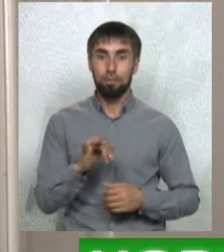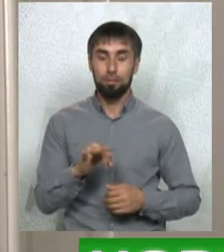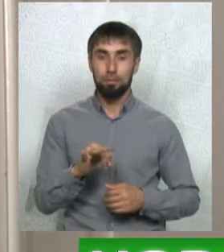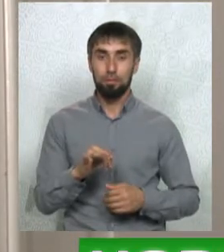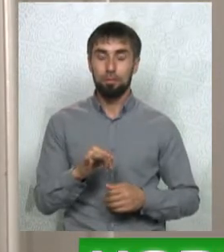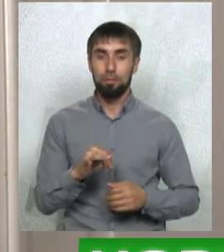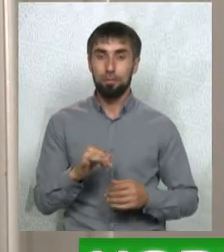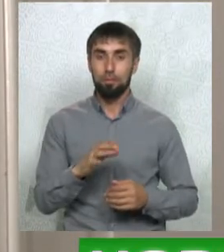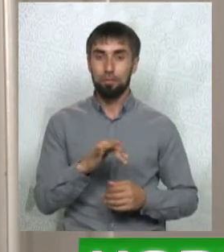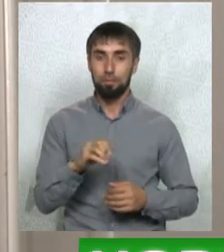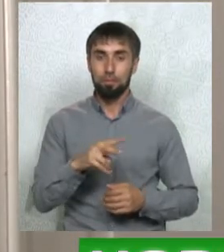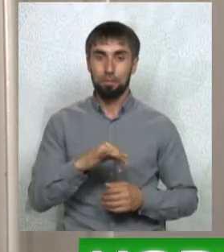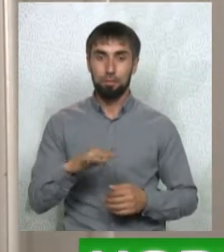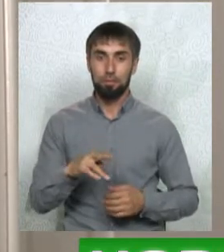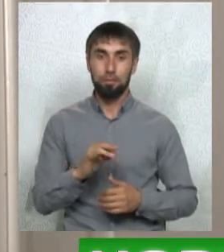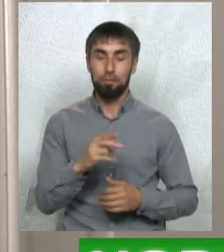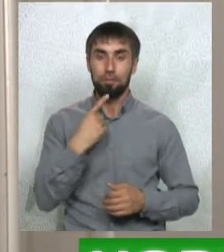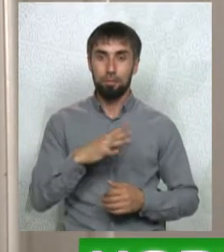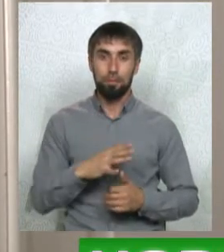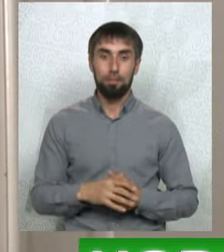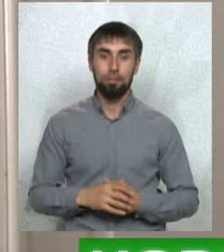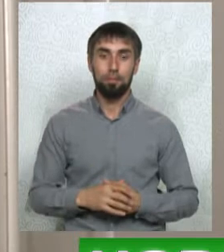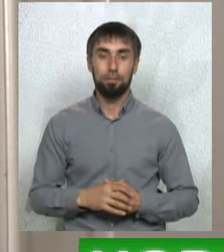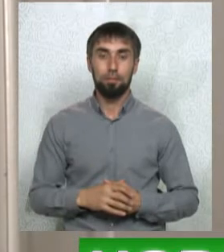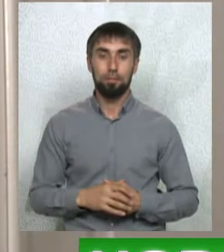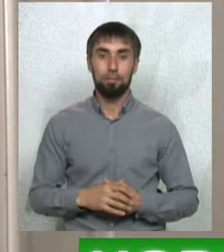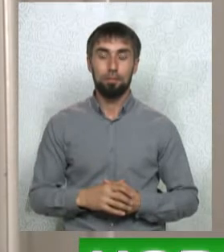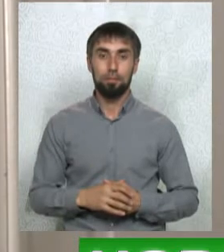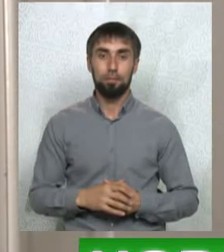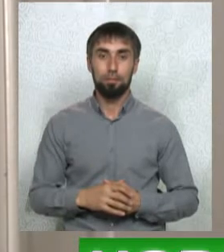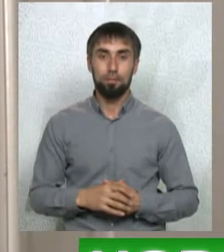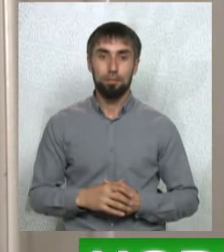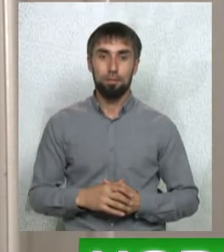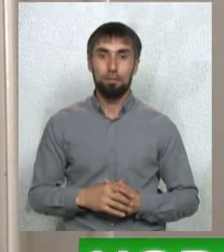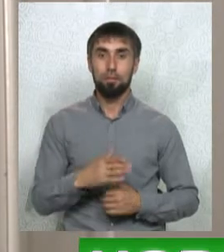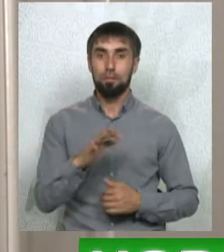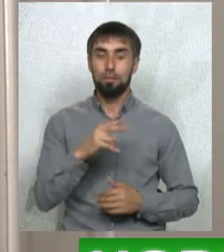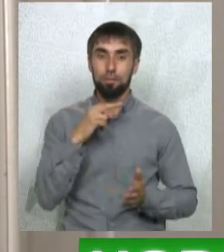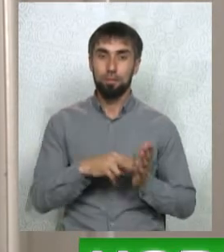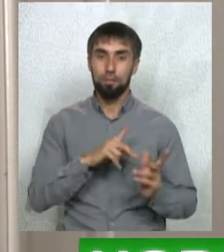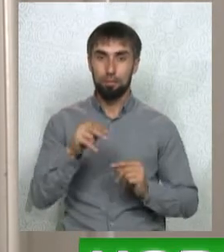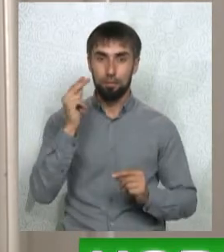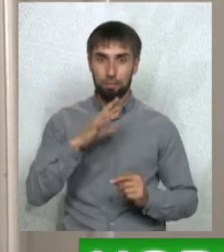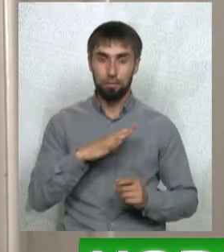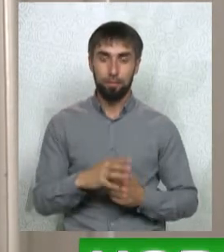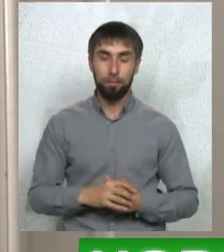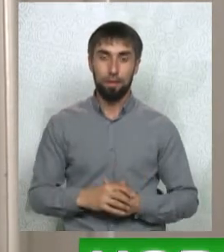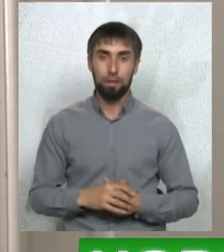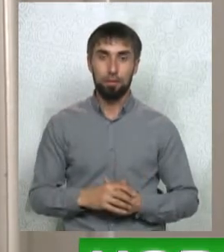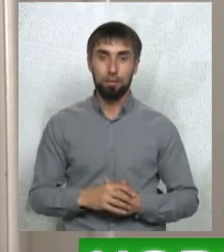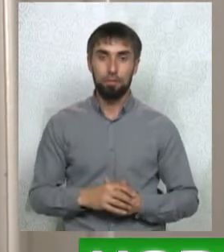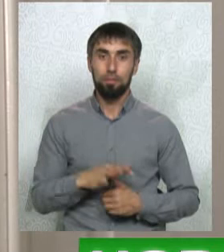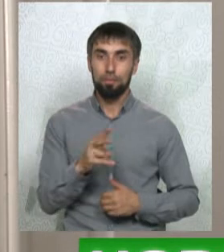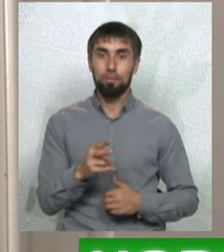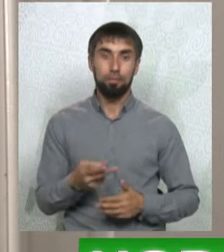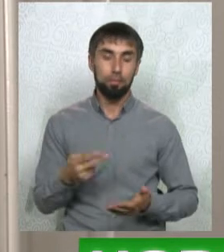интересная сюжетная линия. Ухамад Ильис Халлардыр, он в Петербурге, Дешевага, Цигичер Халлах Холожа,